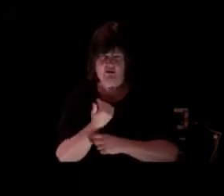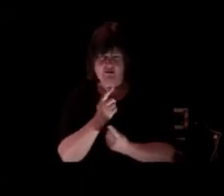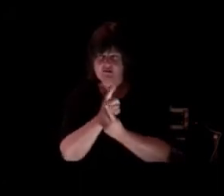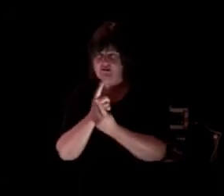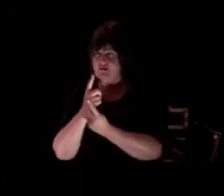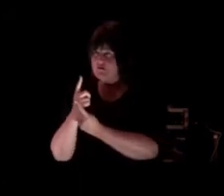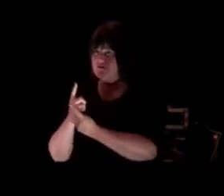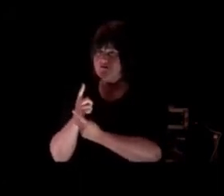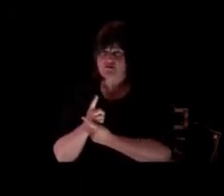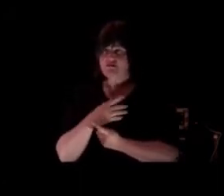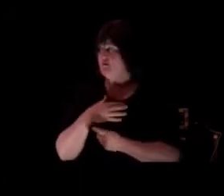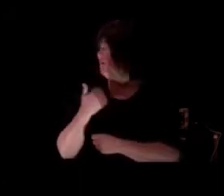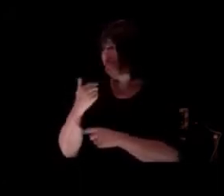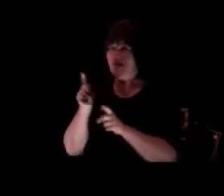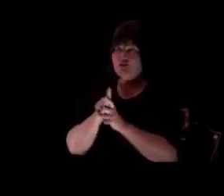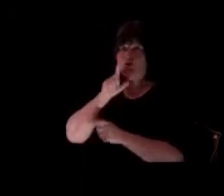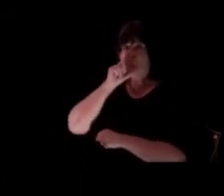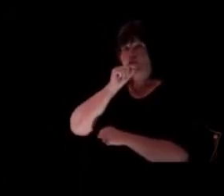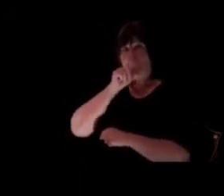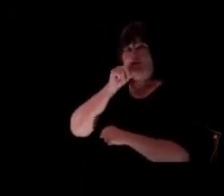fagfolkene for papegøyer når de begynner sånn.